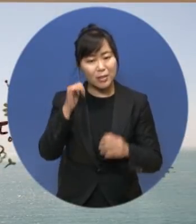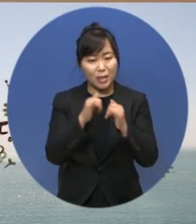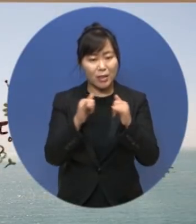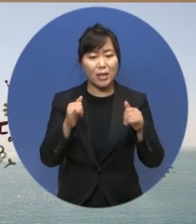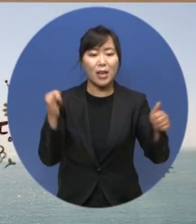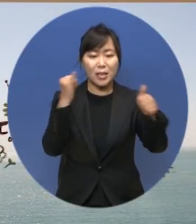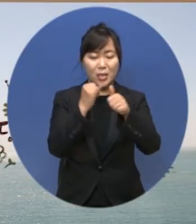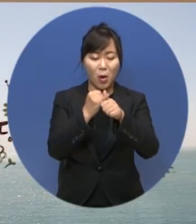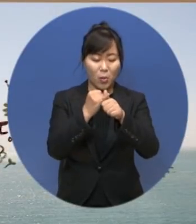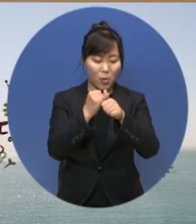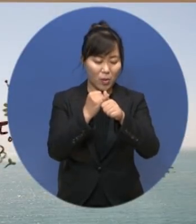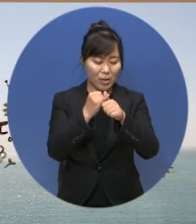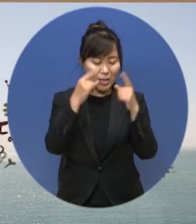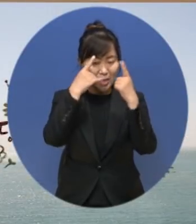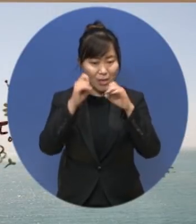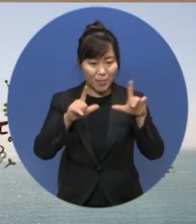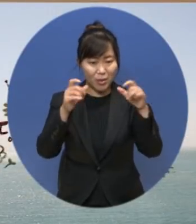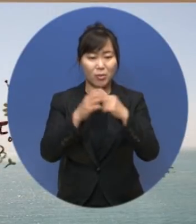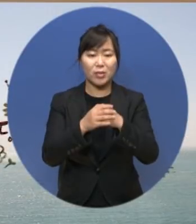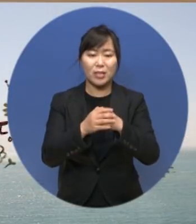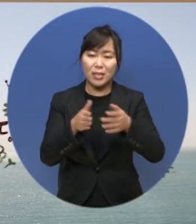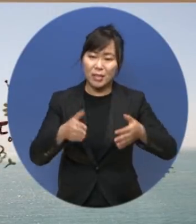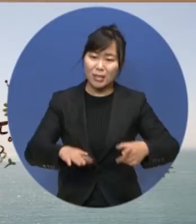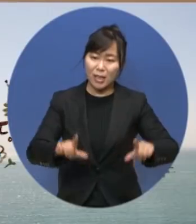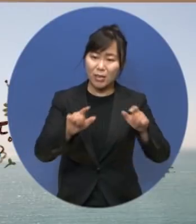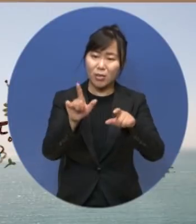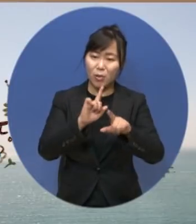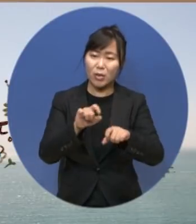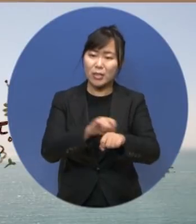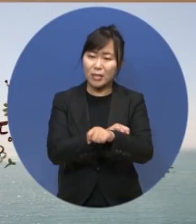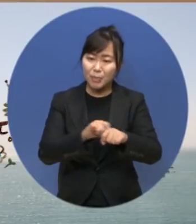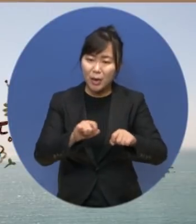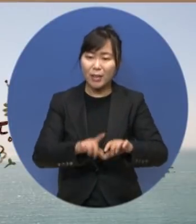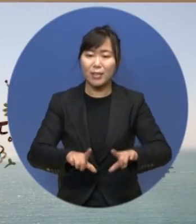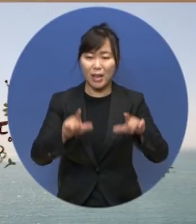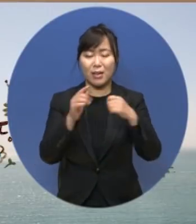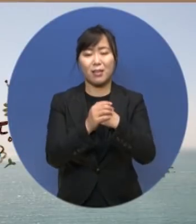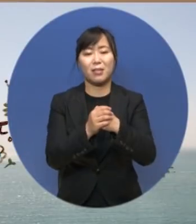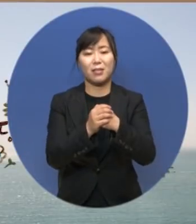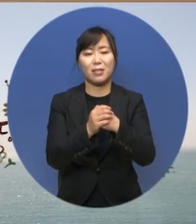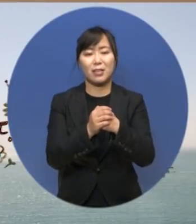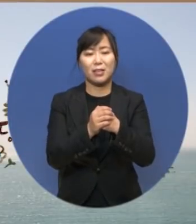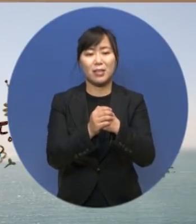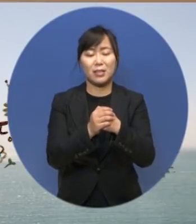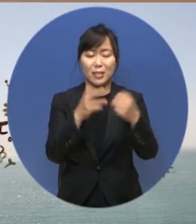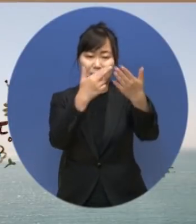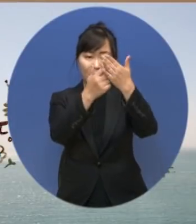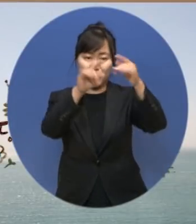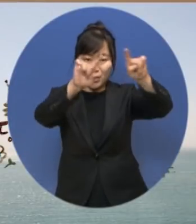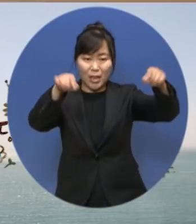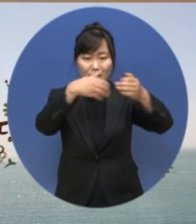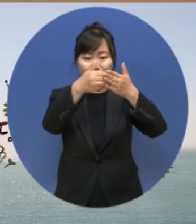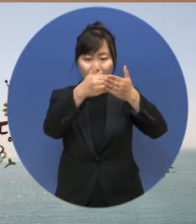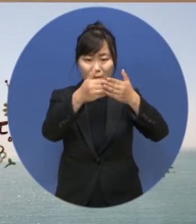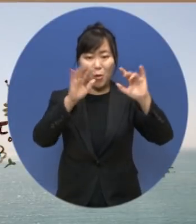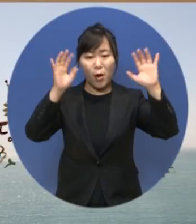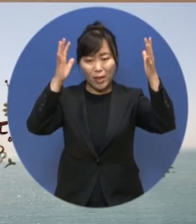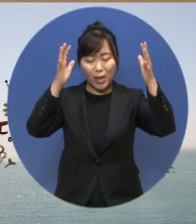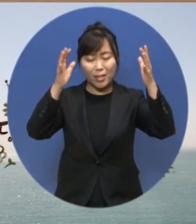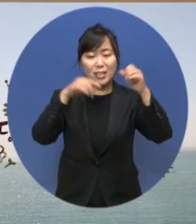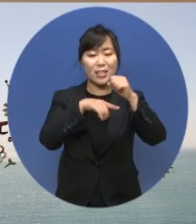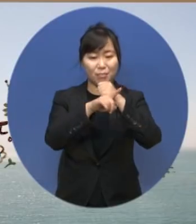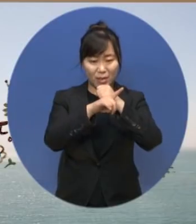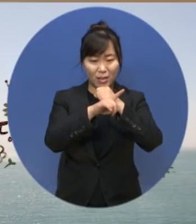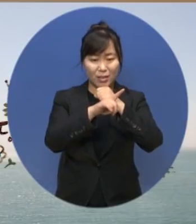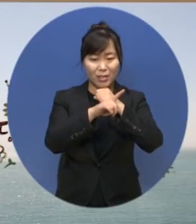결혼 기념일이라든지 생일을 맞아서 이렇게 좀 특별한 날에는 그 객실 그 창문에 그림을 그려서 이렇게 환영하는